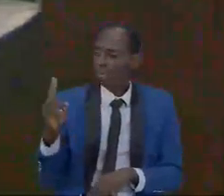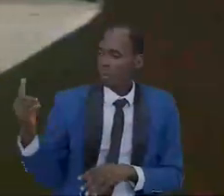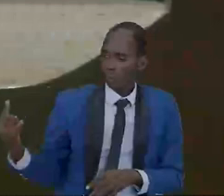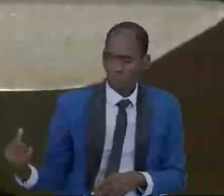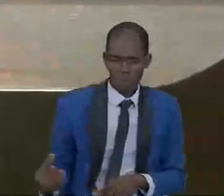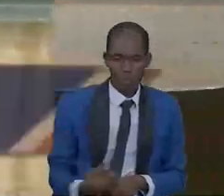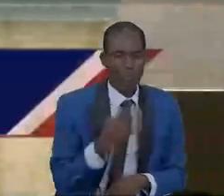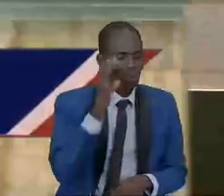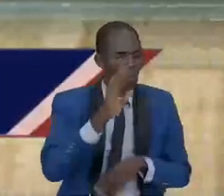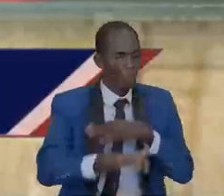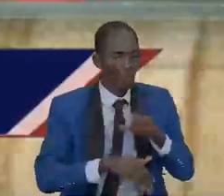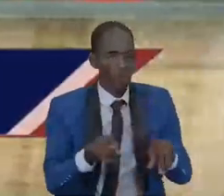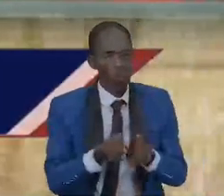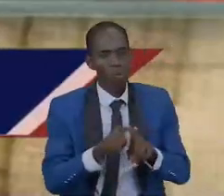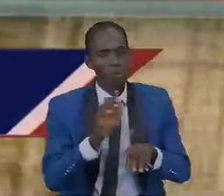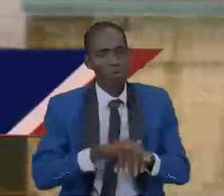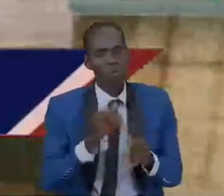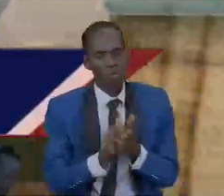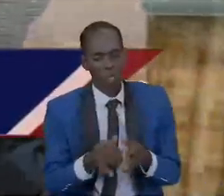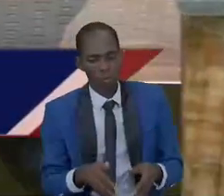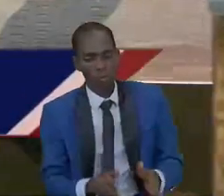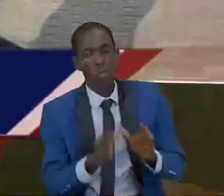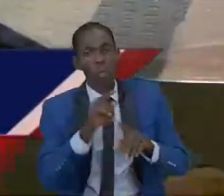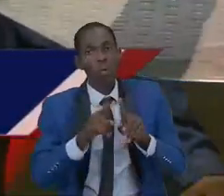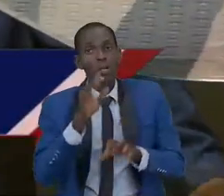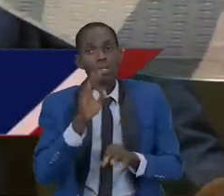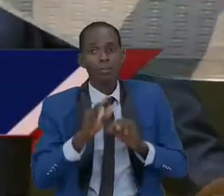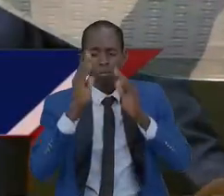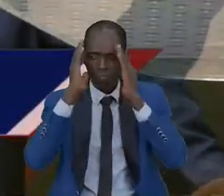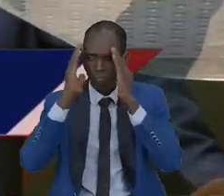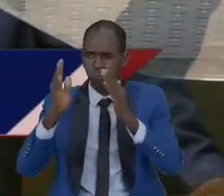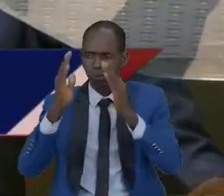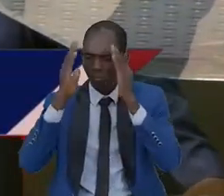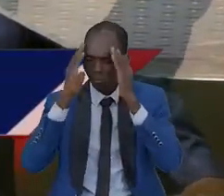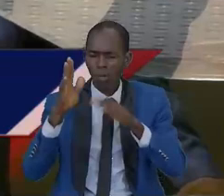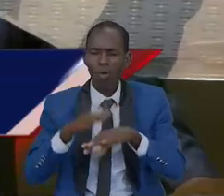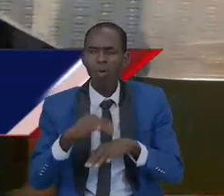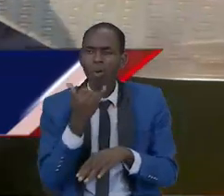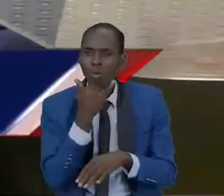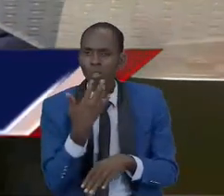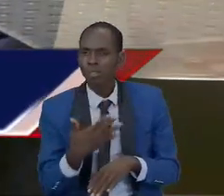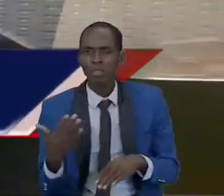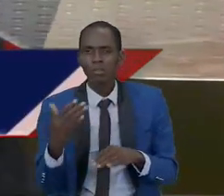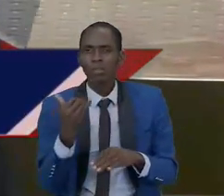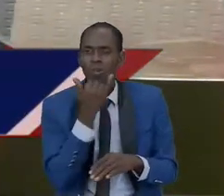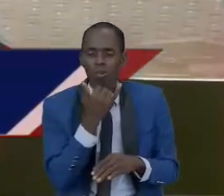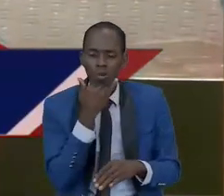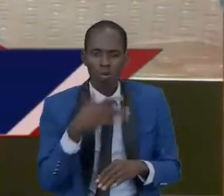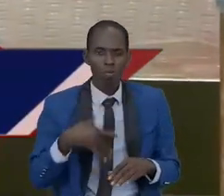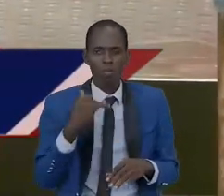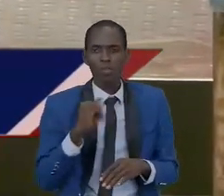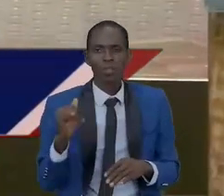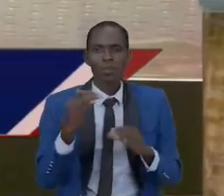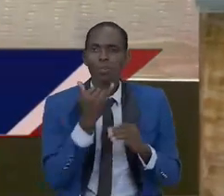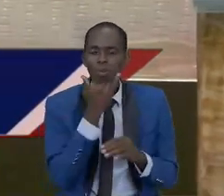faire des traces alors le chemin sera tracé qui compte c'est en train de passer va voir le chemin passe alors si vous constatez les mauvaises